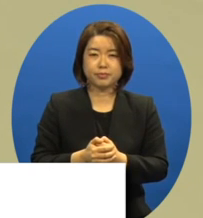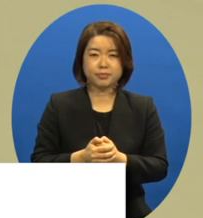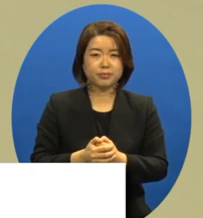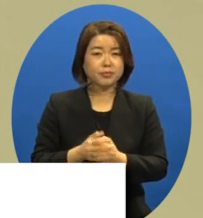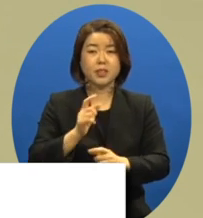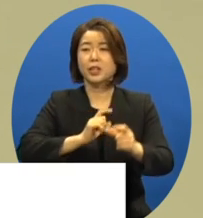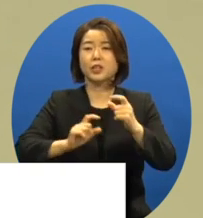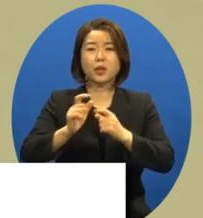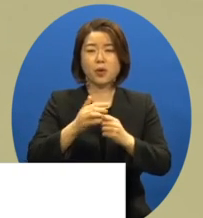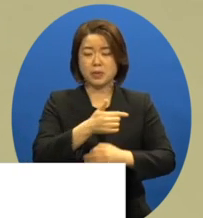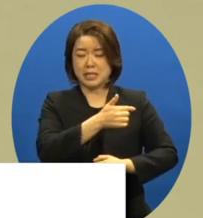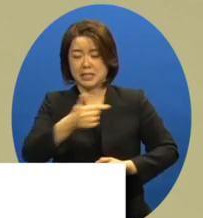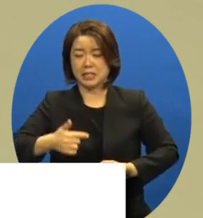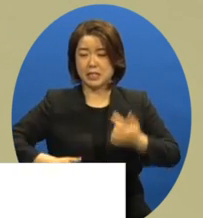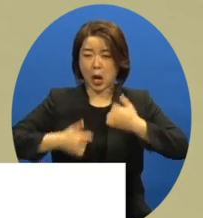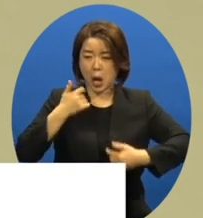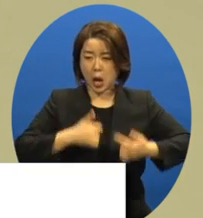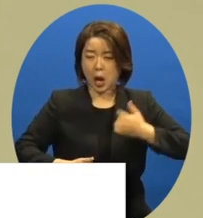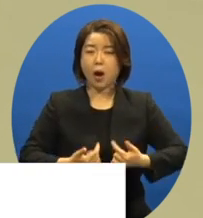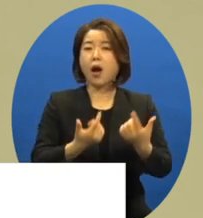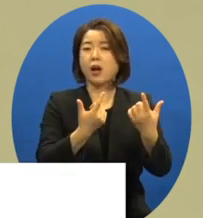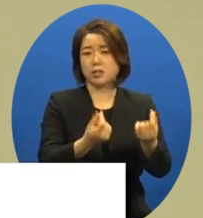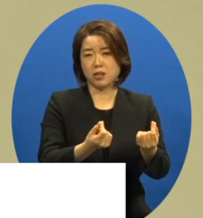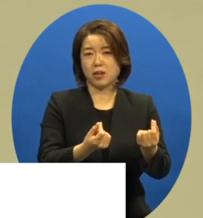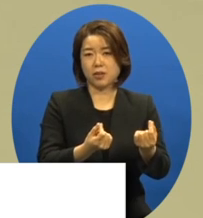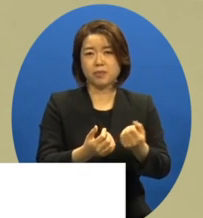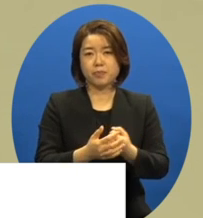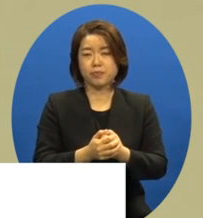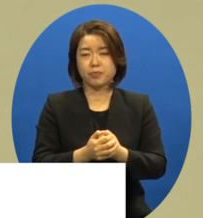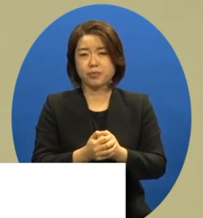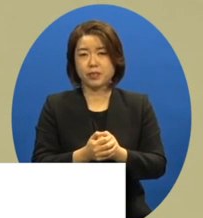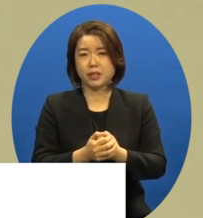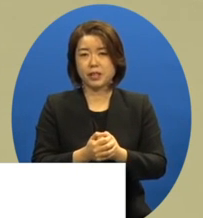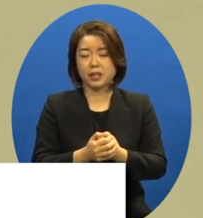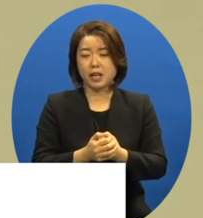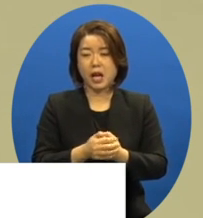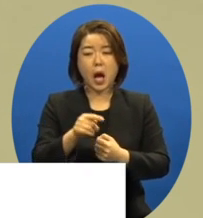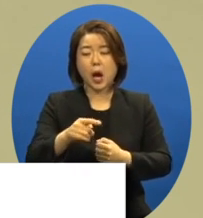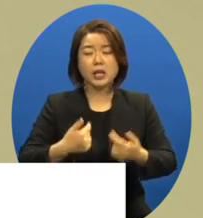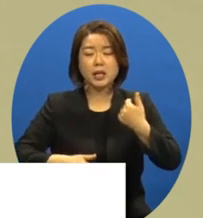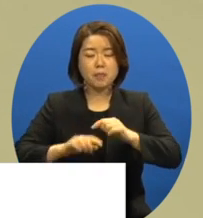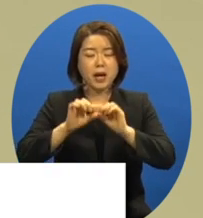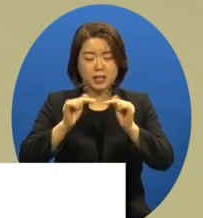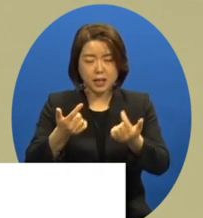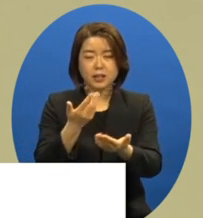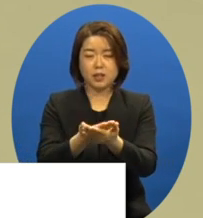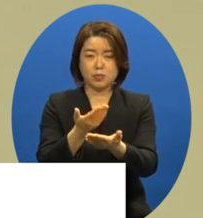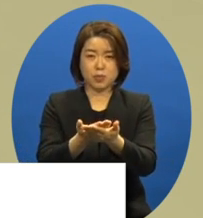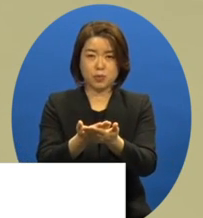더 큰 기쁨을 누리는 것처럼 그렇게 기뻐하지 않게 해주십시오.